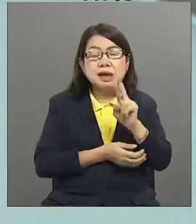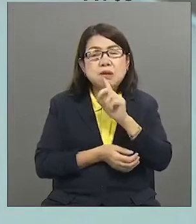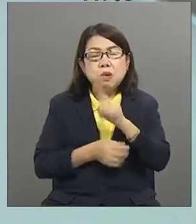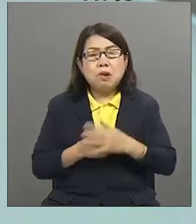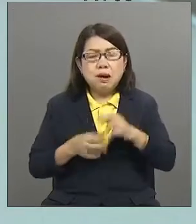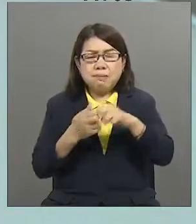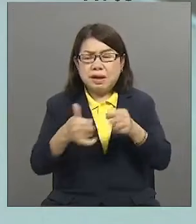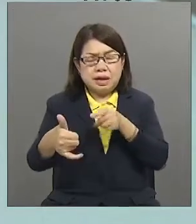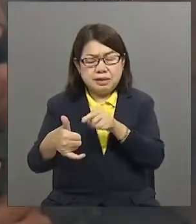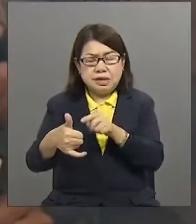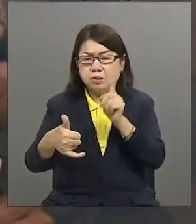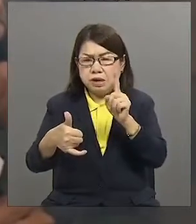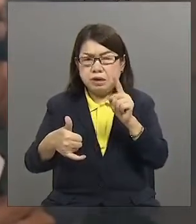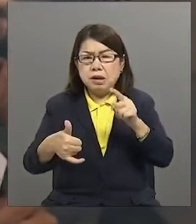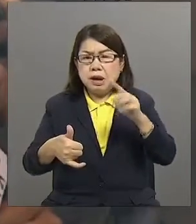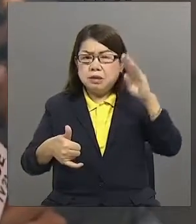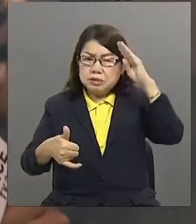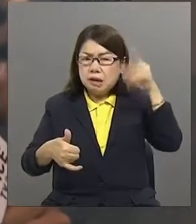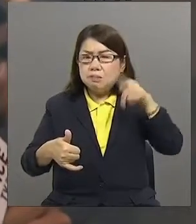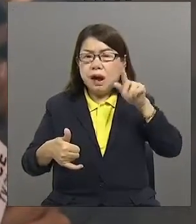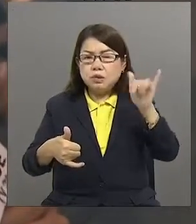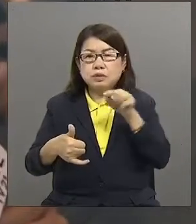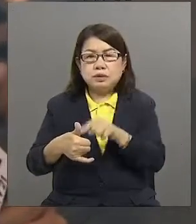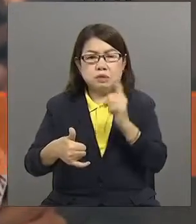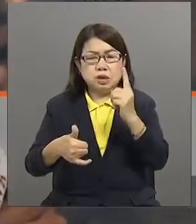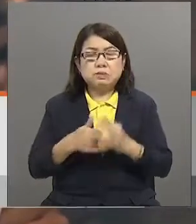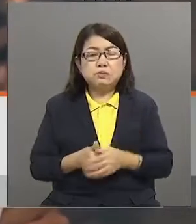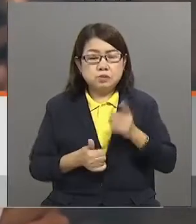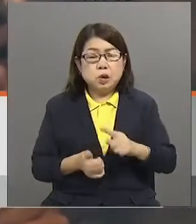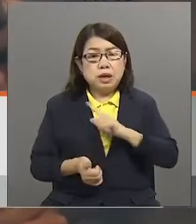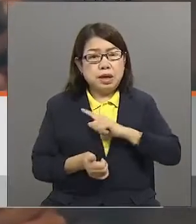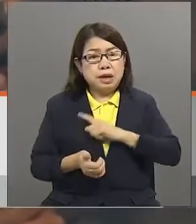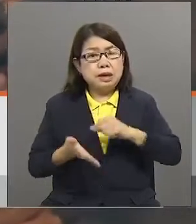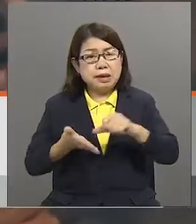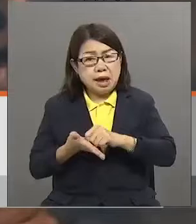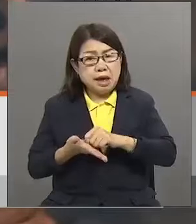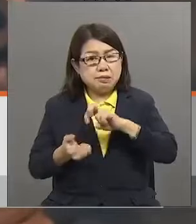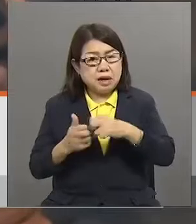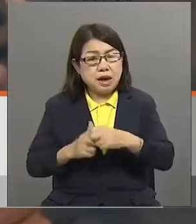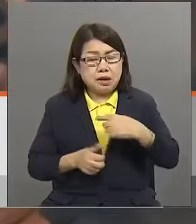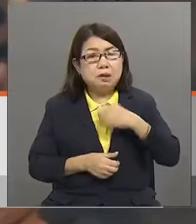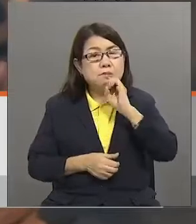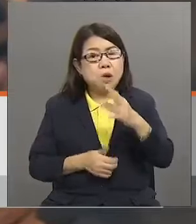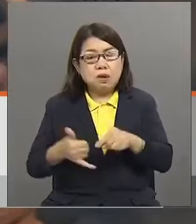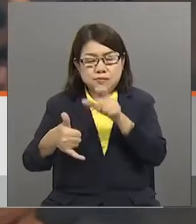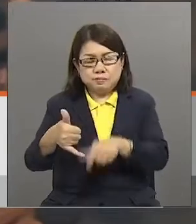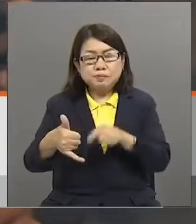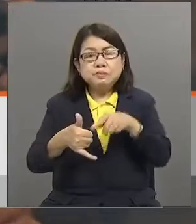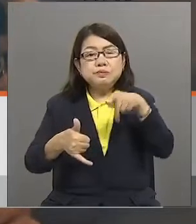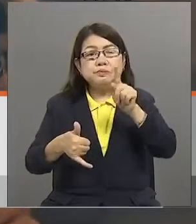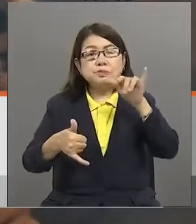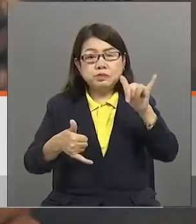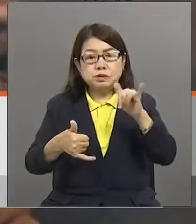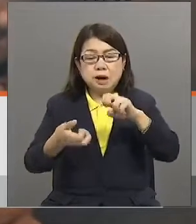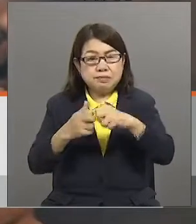ลเอกประยุทธ์จันทร์โอชาค่ะ ก็แก้ตัวเองที่ก็ตัวเองคือปัญหาผมบอกแล้วไงคุณประยุทธ์คือปัญหาของประเทศ